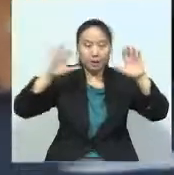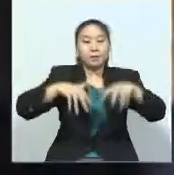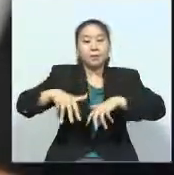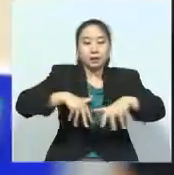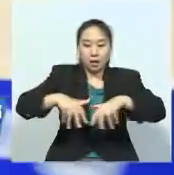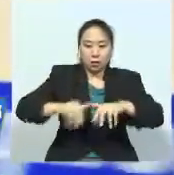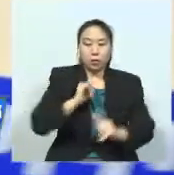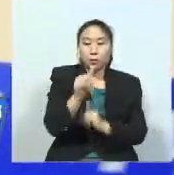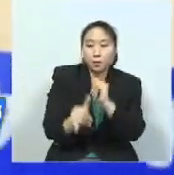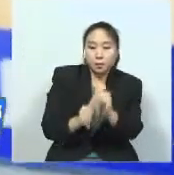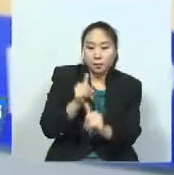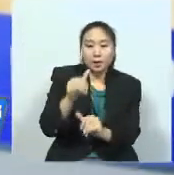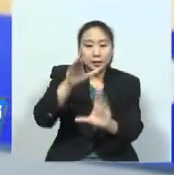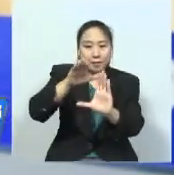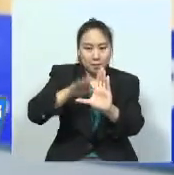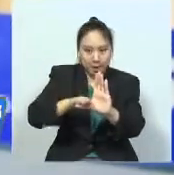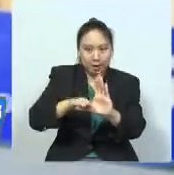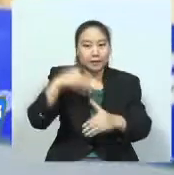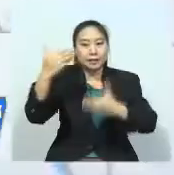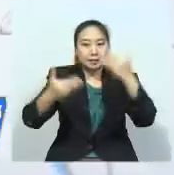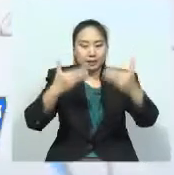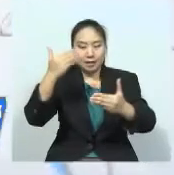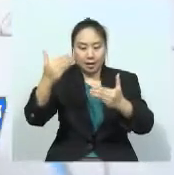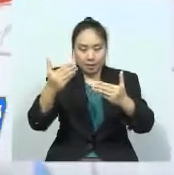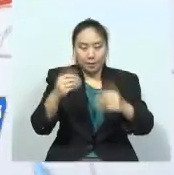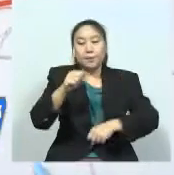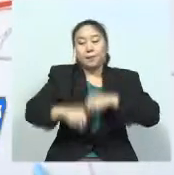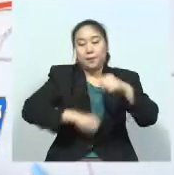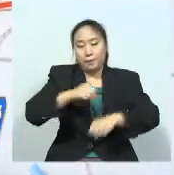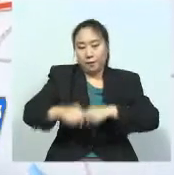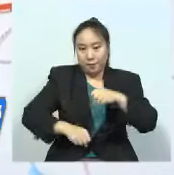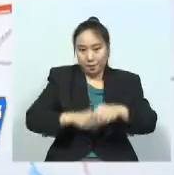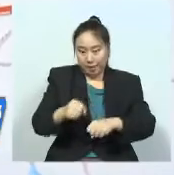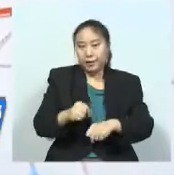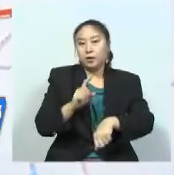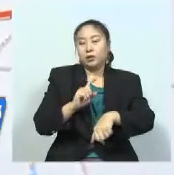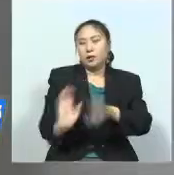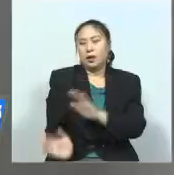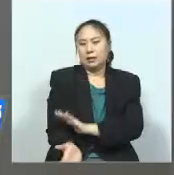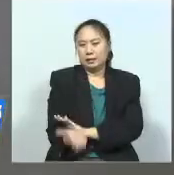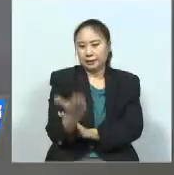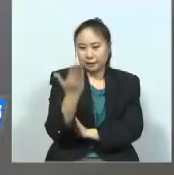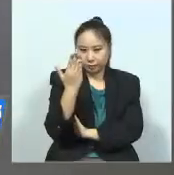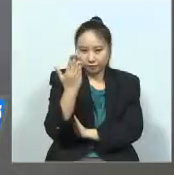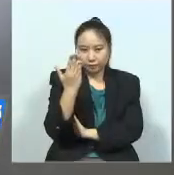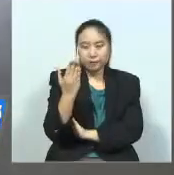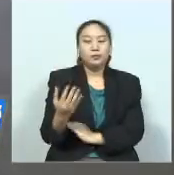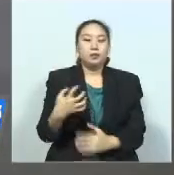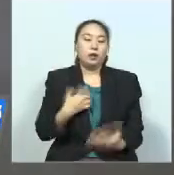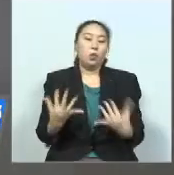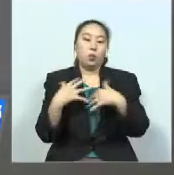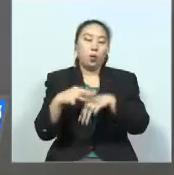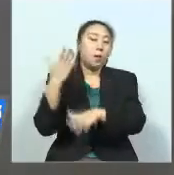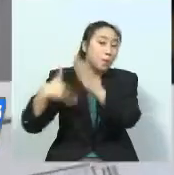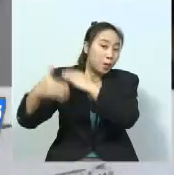าชนที่เดินทางไปลงทะเบียนเพื่อร่วมกิจกรรมปั่นจักรยานไบค์อุ่นไอรักกันตั้งแต่ช่วงเช้าค่ะเพื่อร่วมเป็นส่วนหนึ่ง